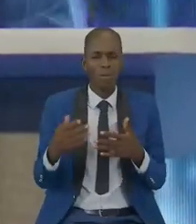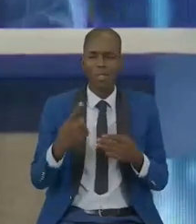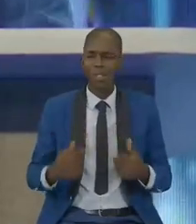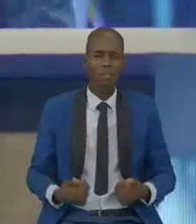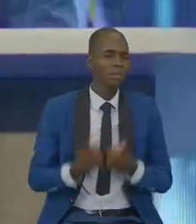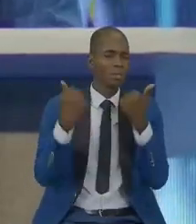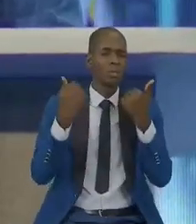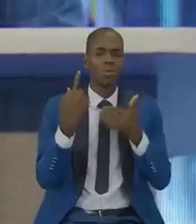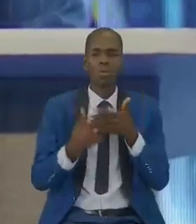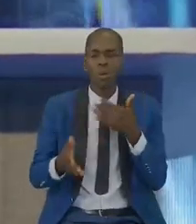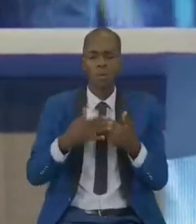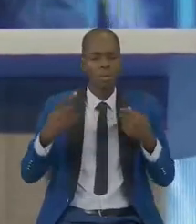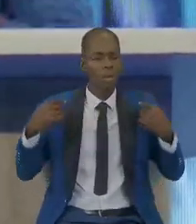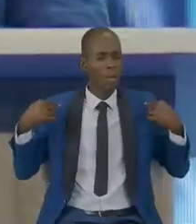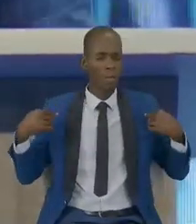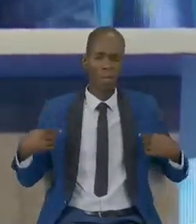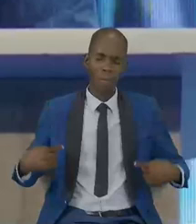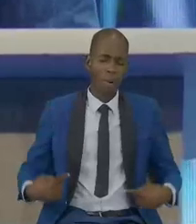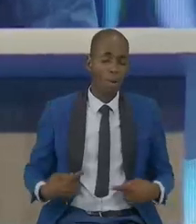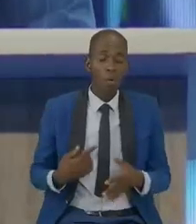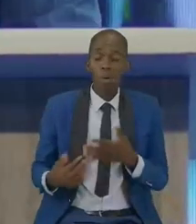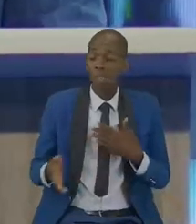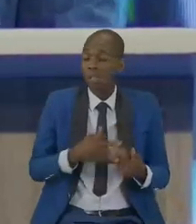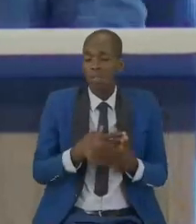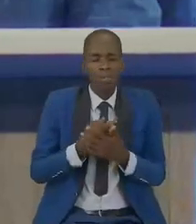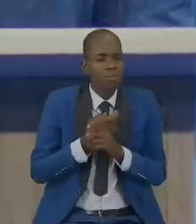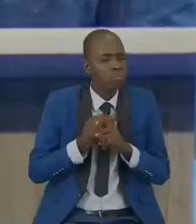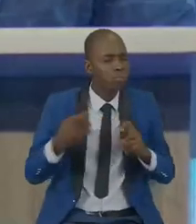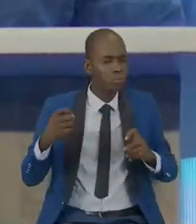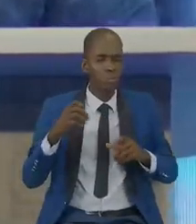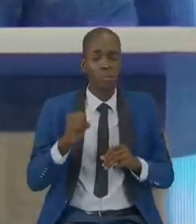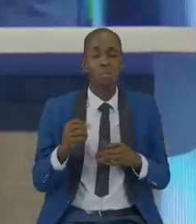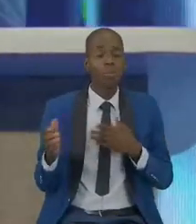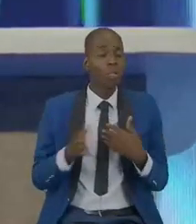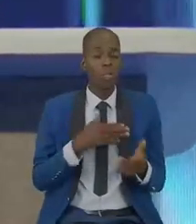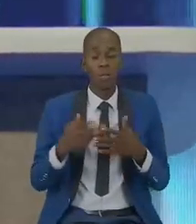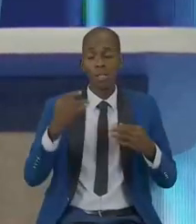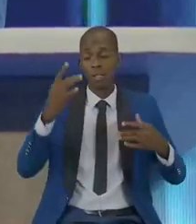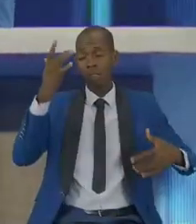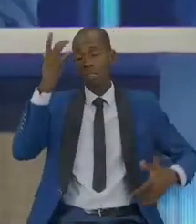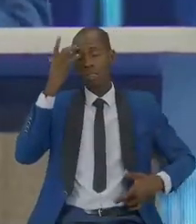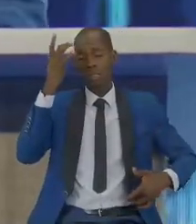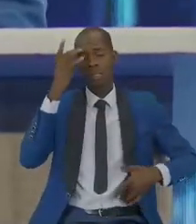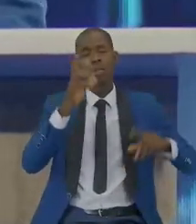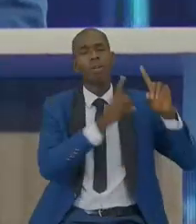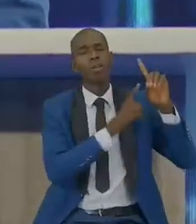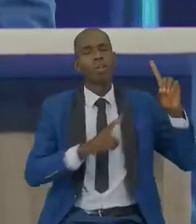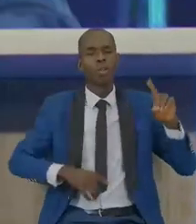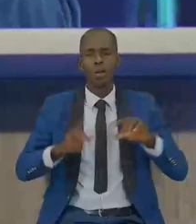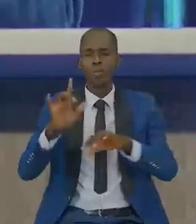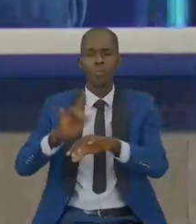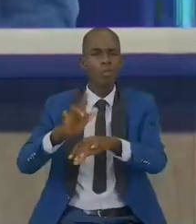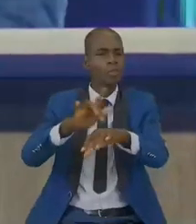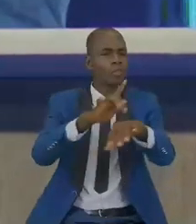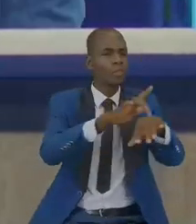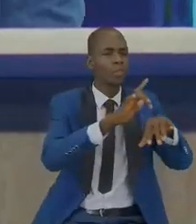le monde, à vous, quelle que soit votre douleur, quelle que soit la souffrance, quel que